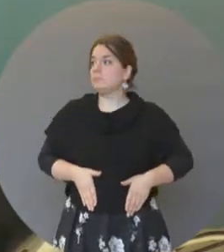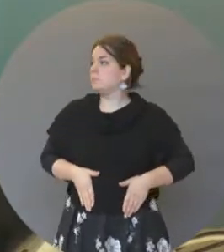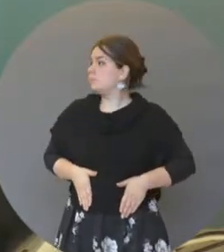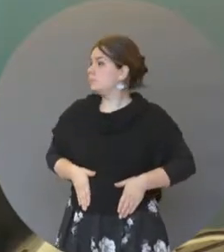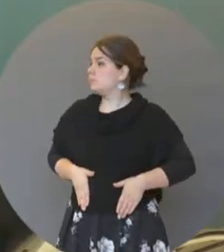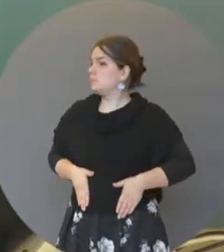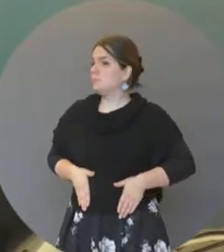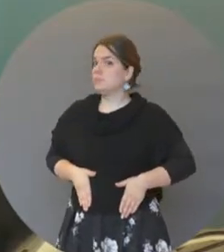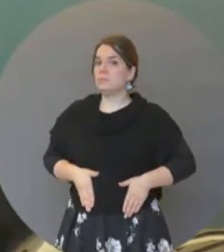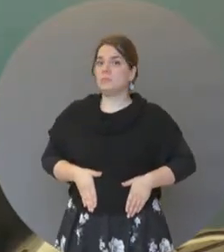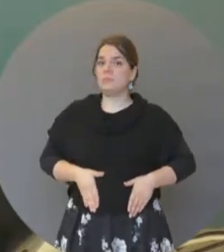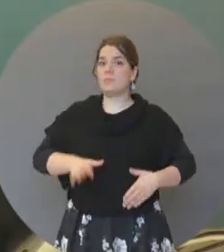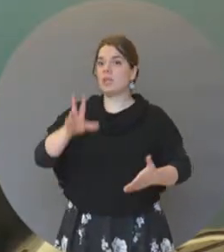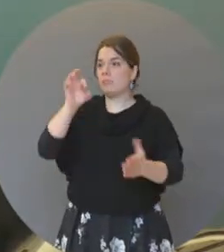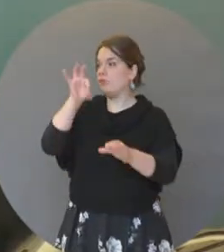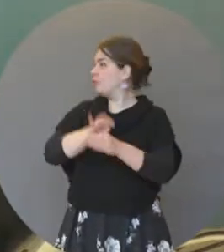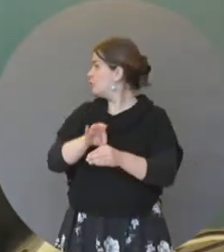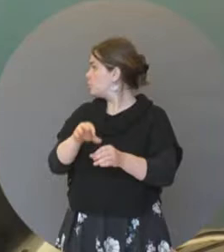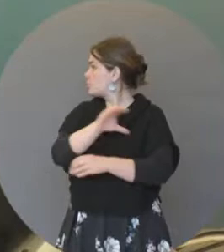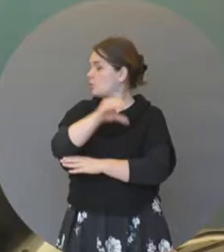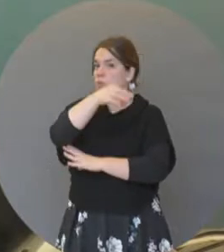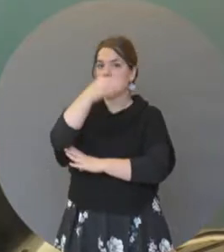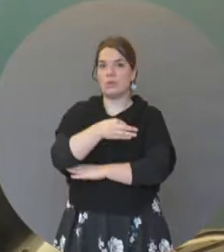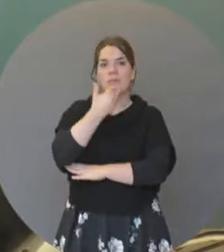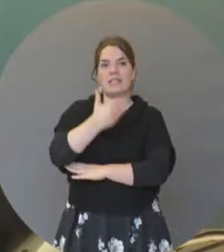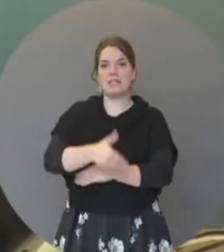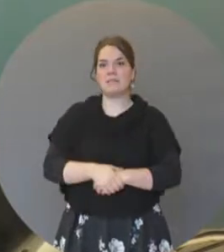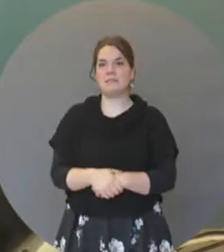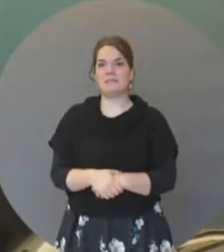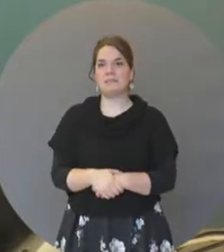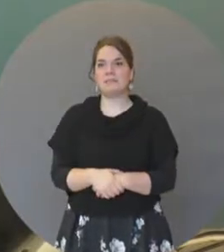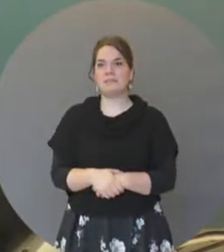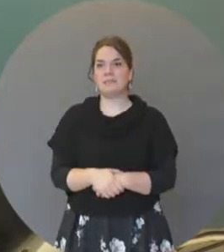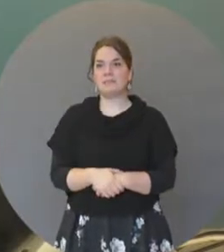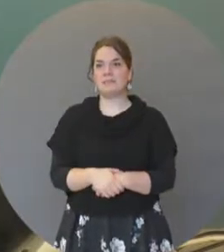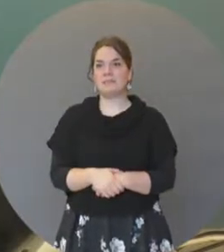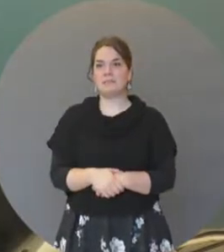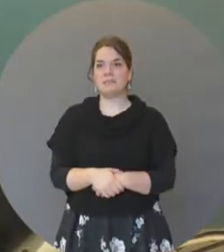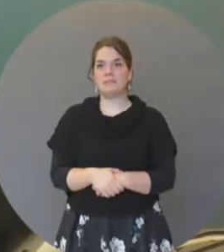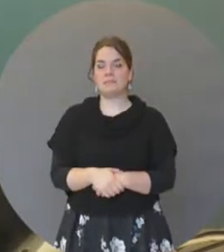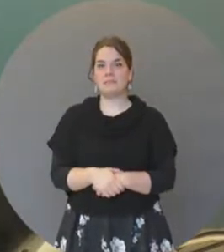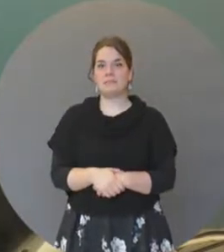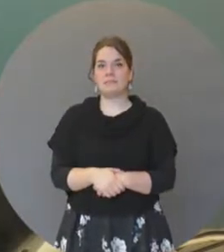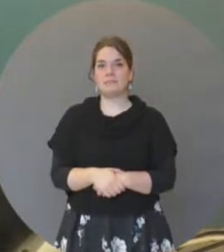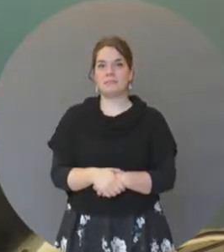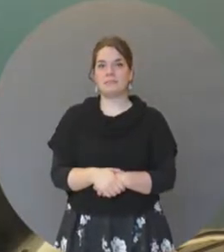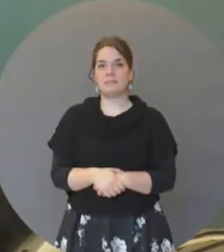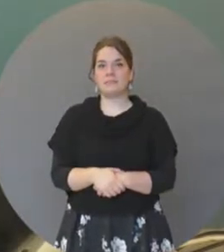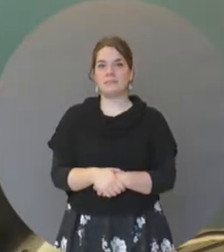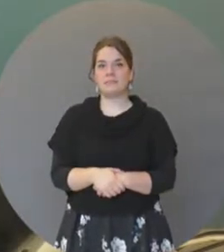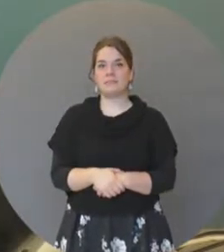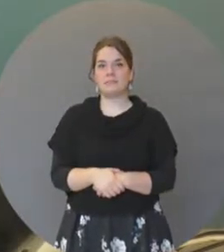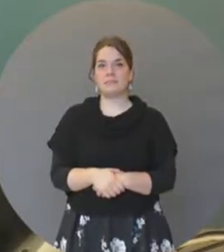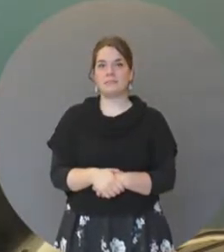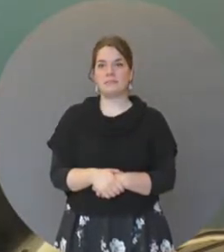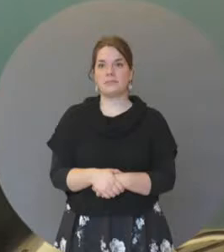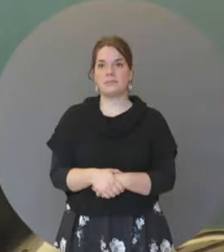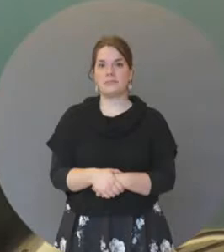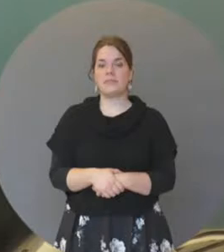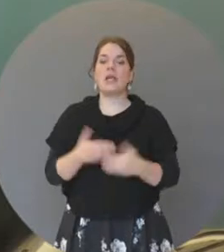était adopté à l'unanimité je vous en remercie bien alors nous passons donc maintenant au rapport